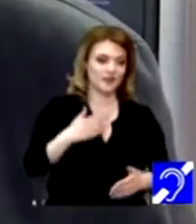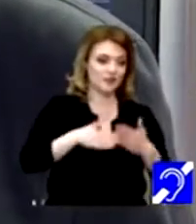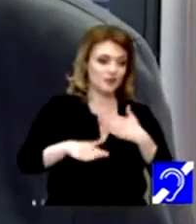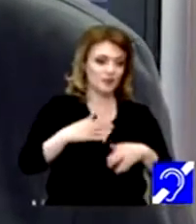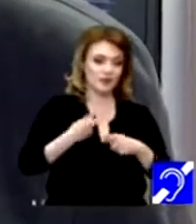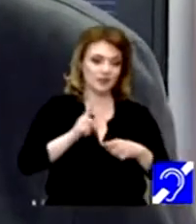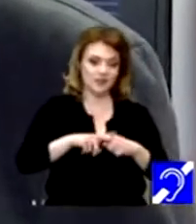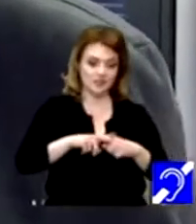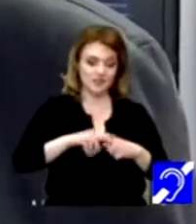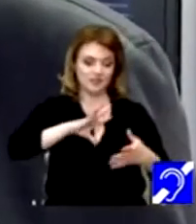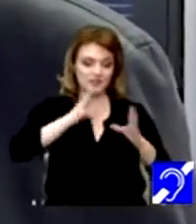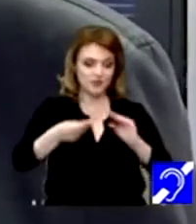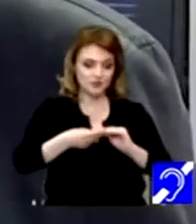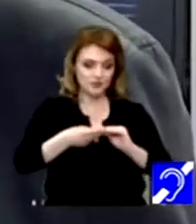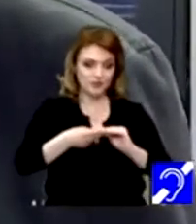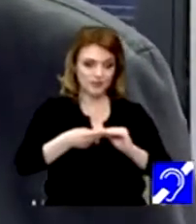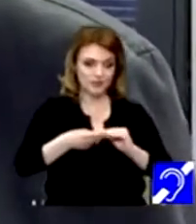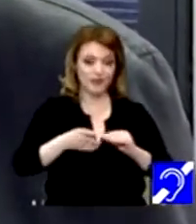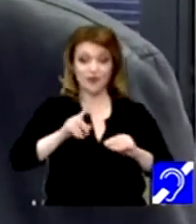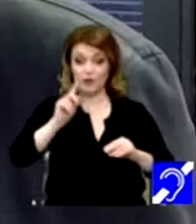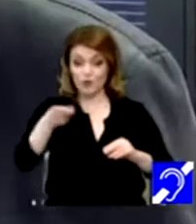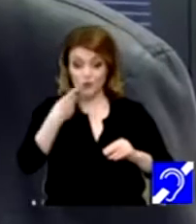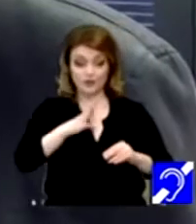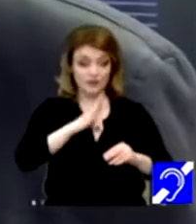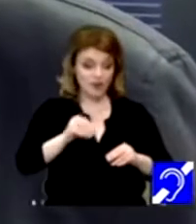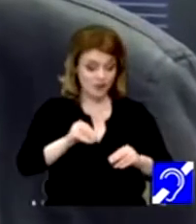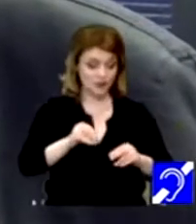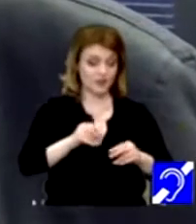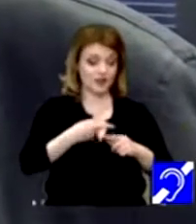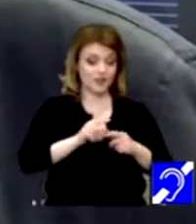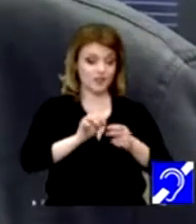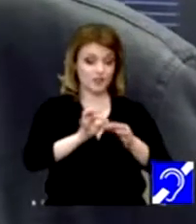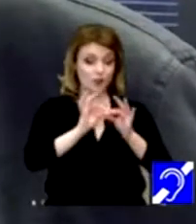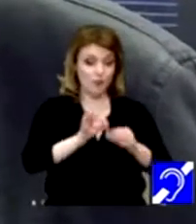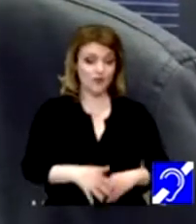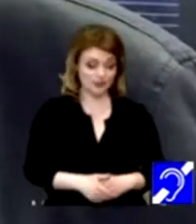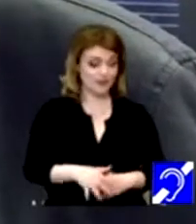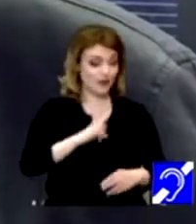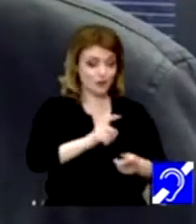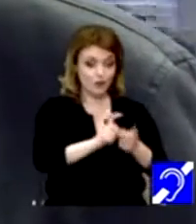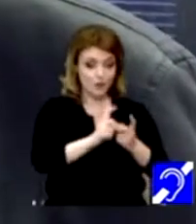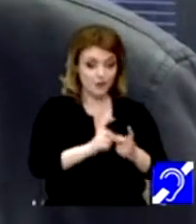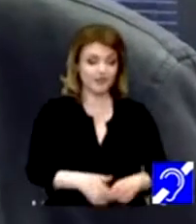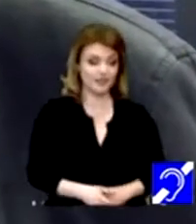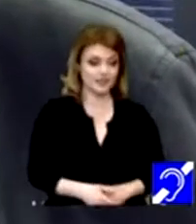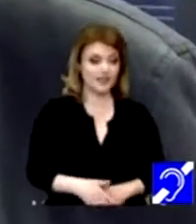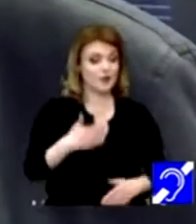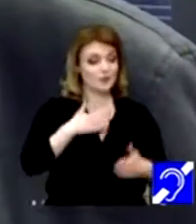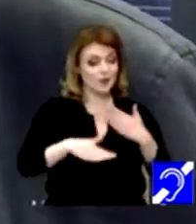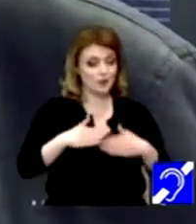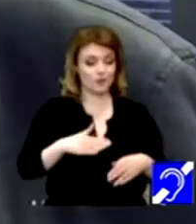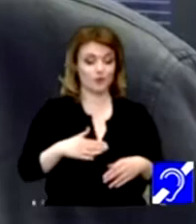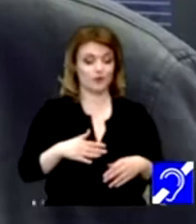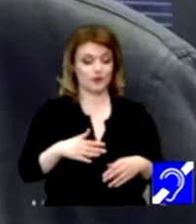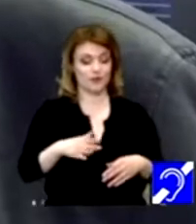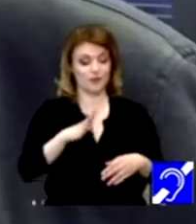vă dați seama după un an și ceva în care nu au fost competiții. Le mulțumesc sportivilor, antrenorilor, staffului tehnic care au fost alături de noi și au